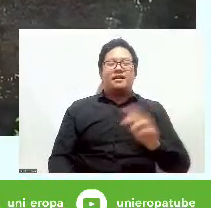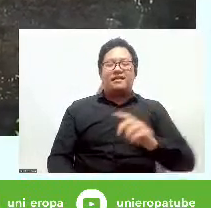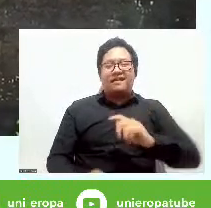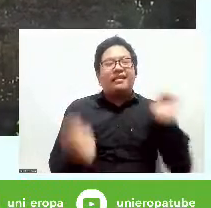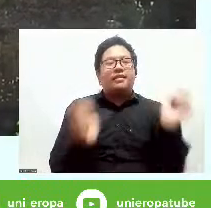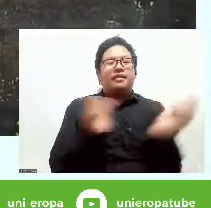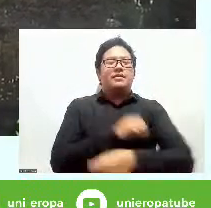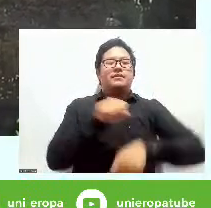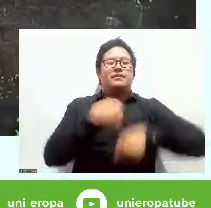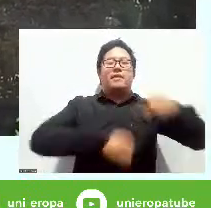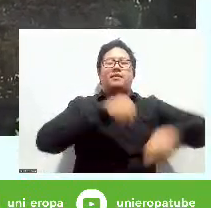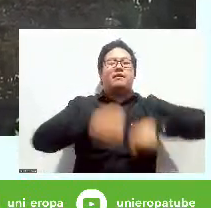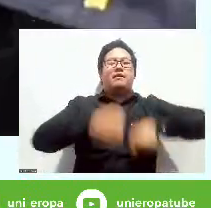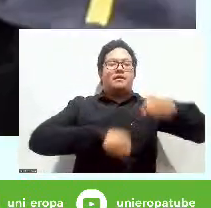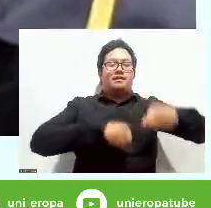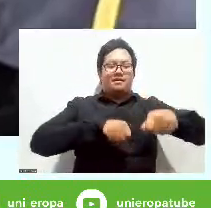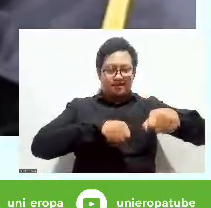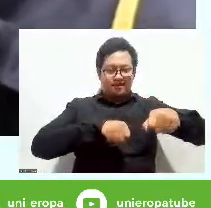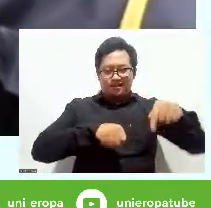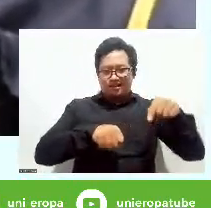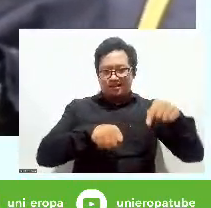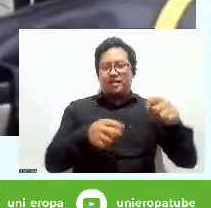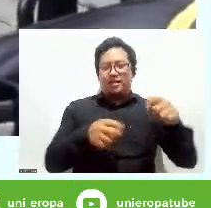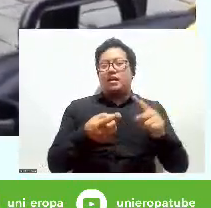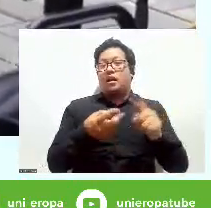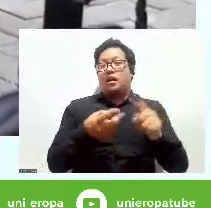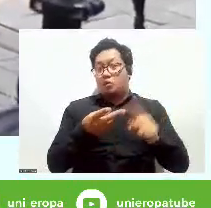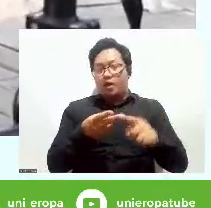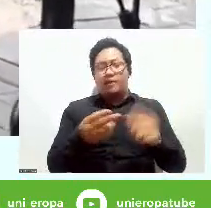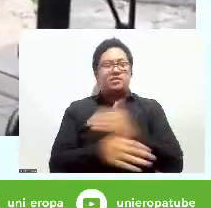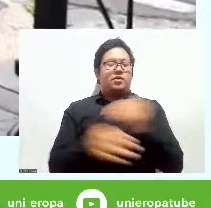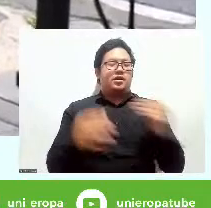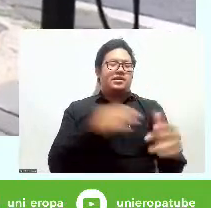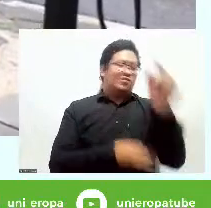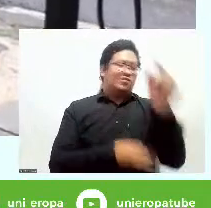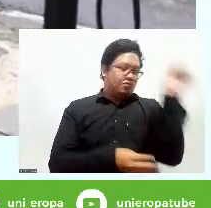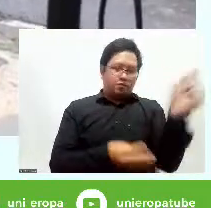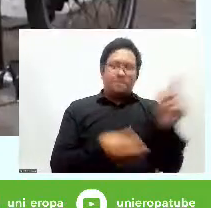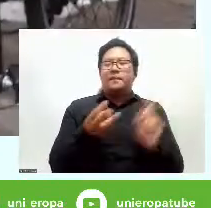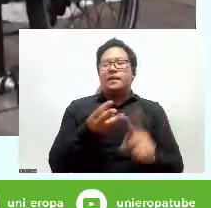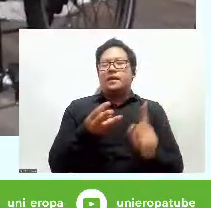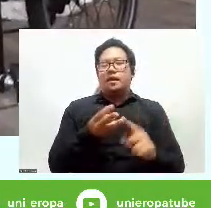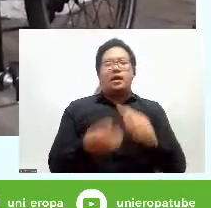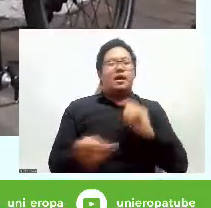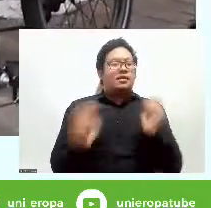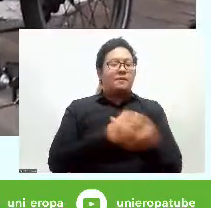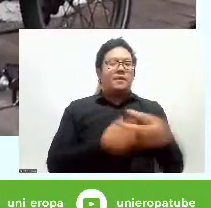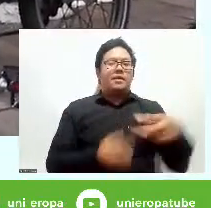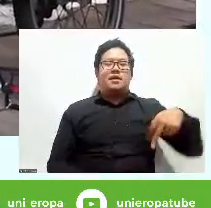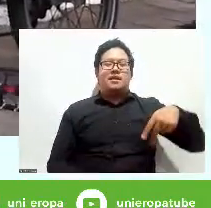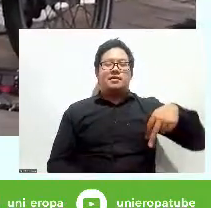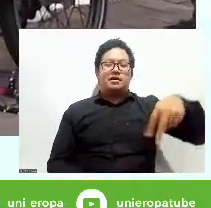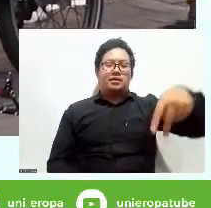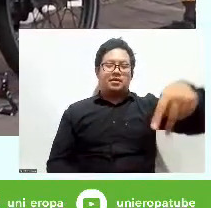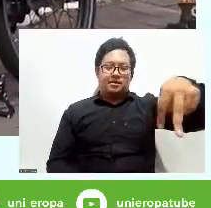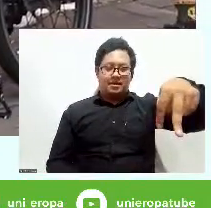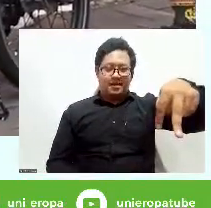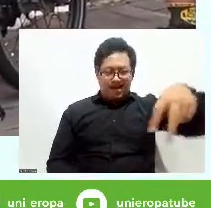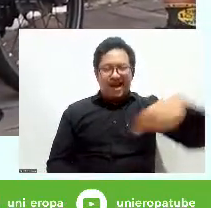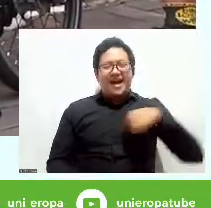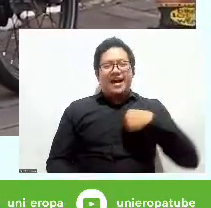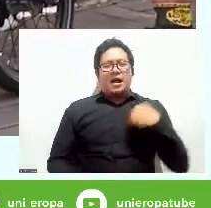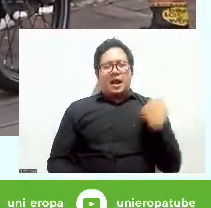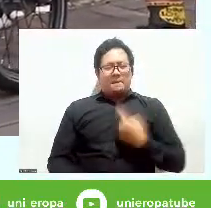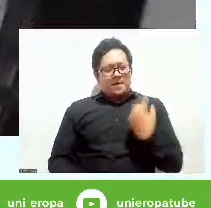satunya ya salah duanya adalah angkutan publik Salatiga nya adalah pejalan kaki jadi karena kami bagian sepeda maka